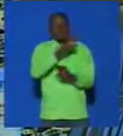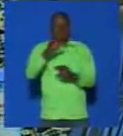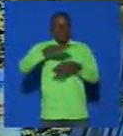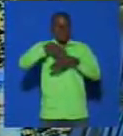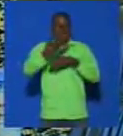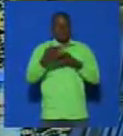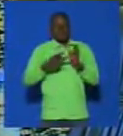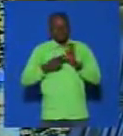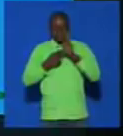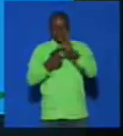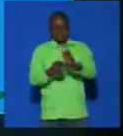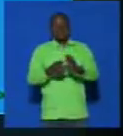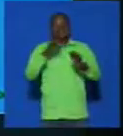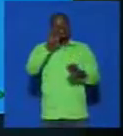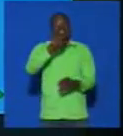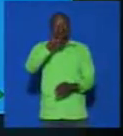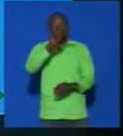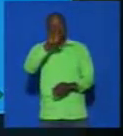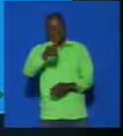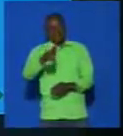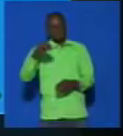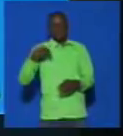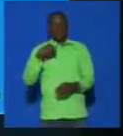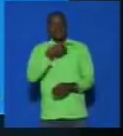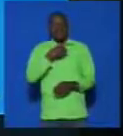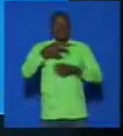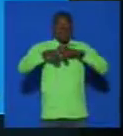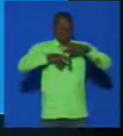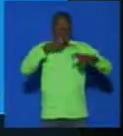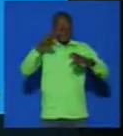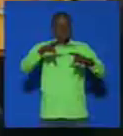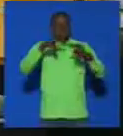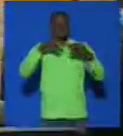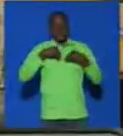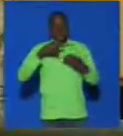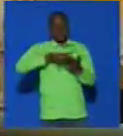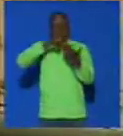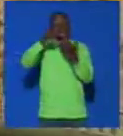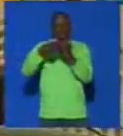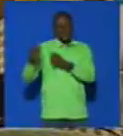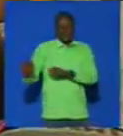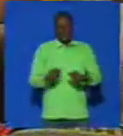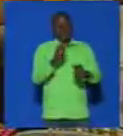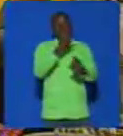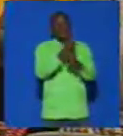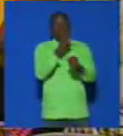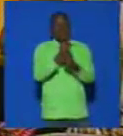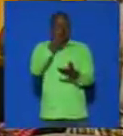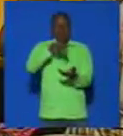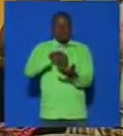présentation des termes de référence les membres vont examiner et adopter les plans d'action et de travail de